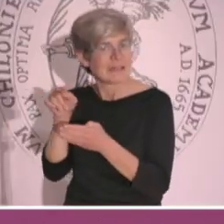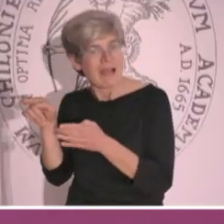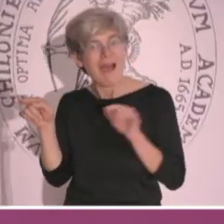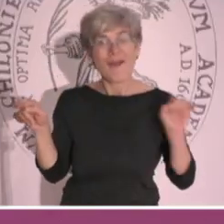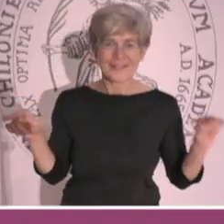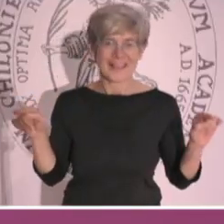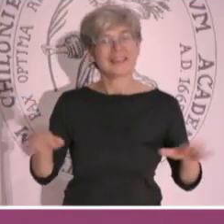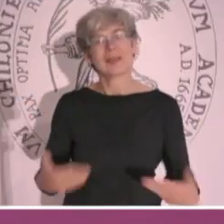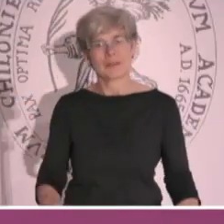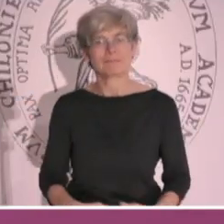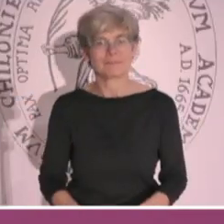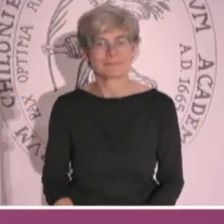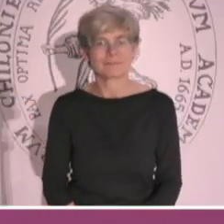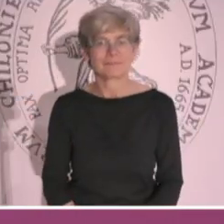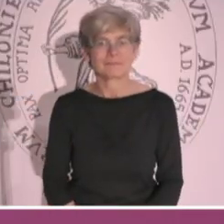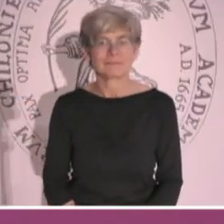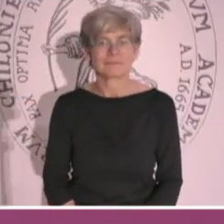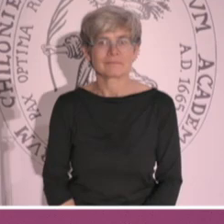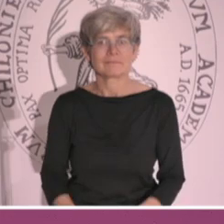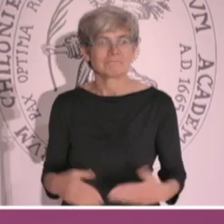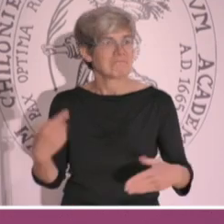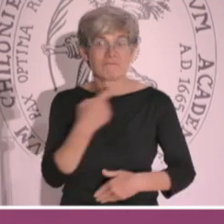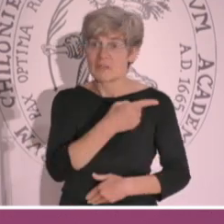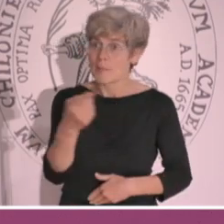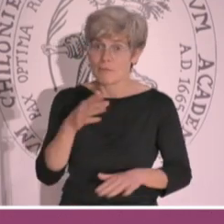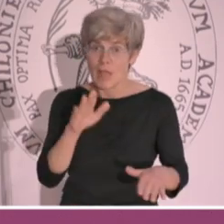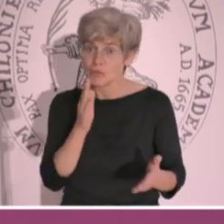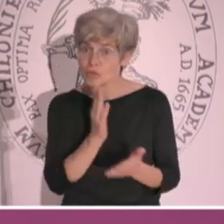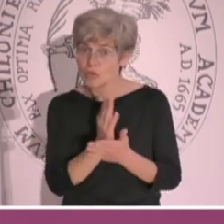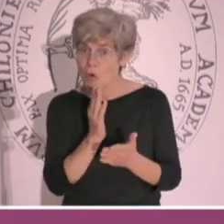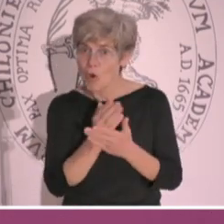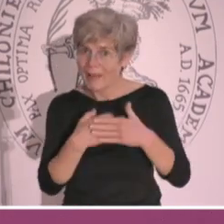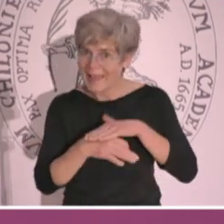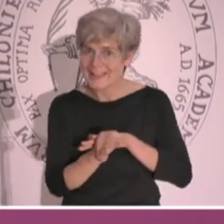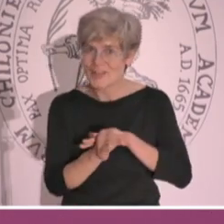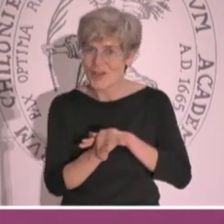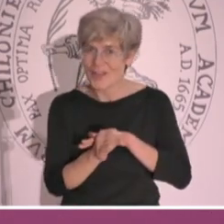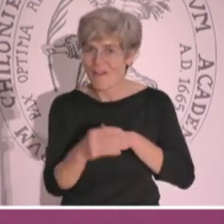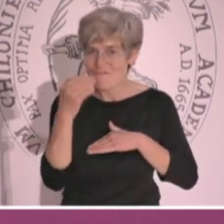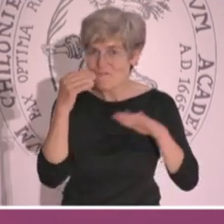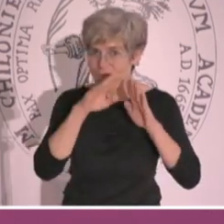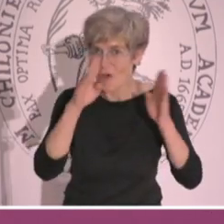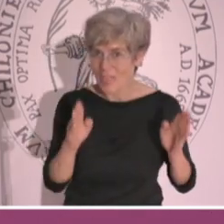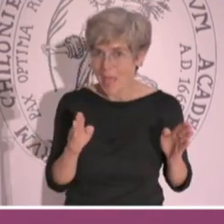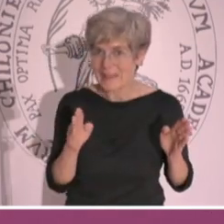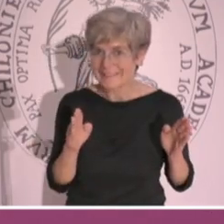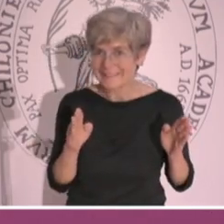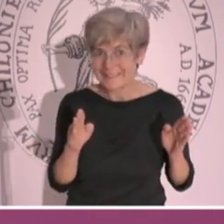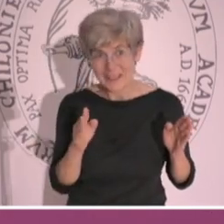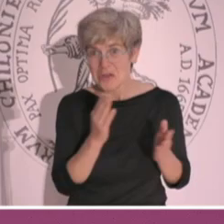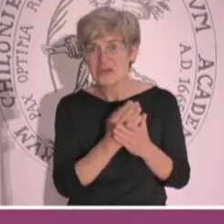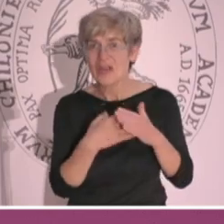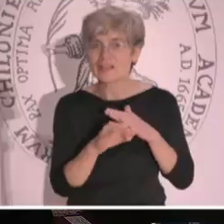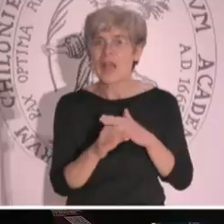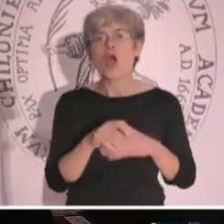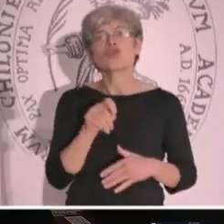oben. Die eine oder der andere ist vielleicht schon eingezogen in eines unserer Wohnheime. Das